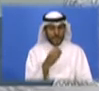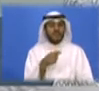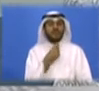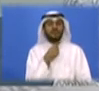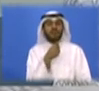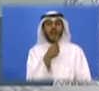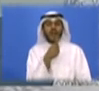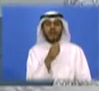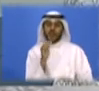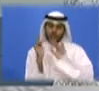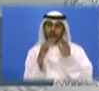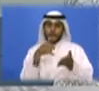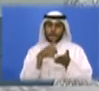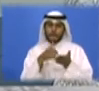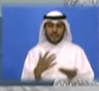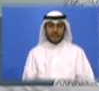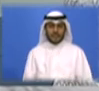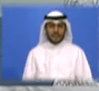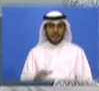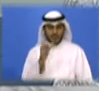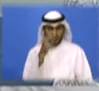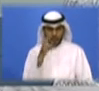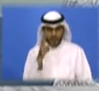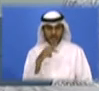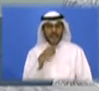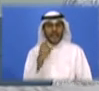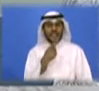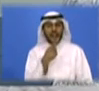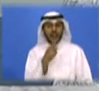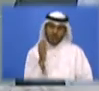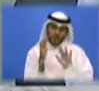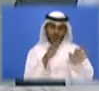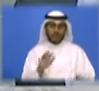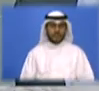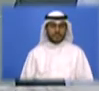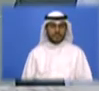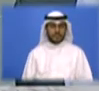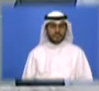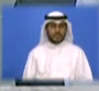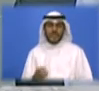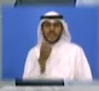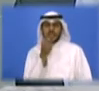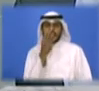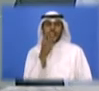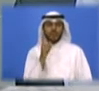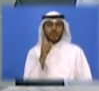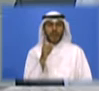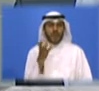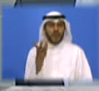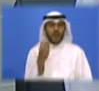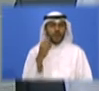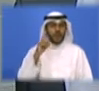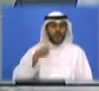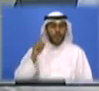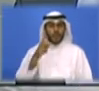الصحي للجهرة، ويوم 29 أكتوبر مركز خيطان الجنوبي للفروانية. مركز الزهراء الصحي راح يكون يوم التوعية